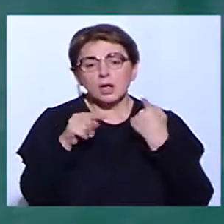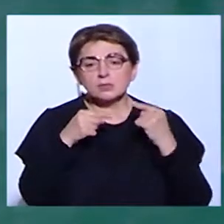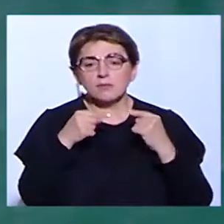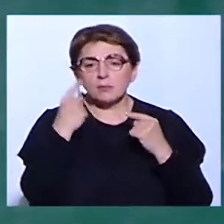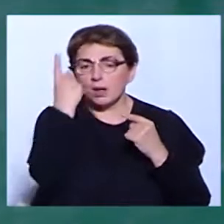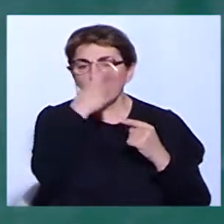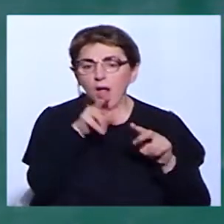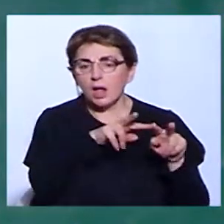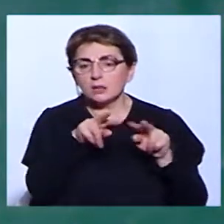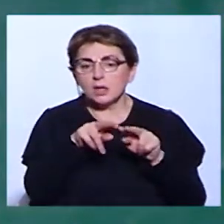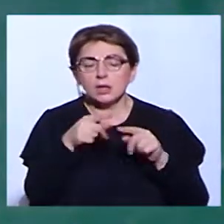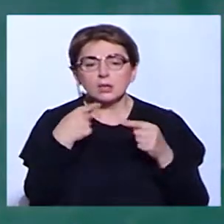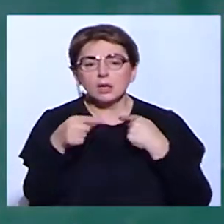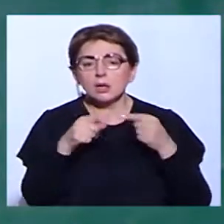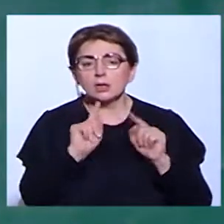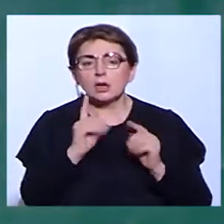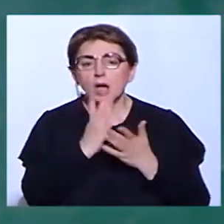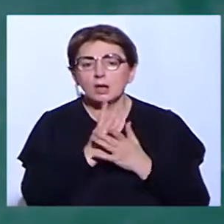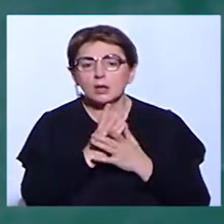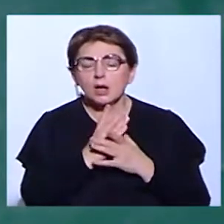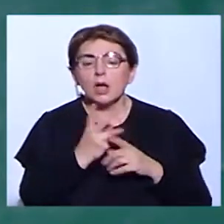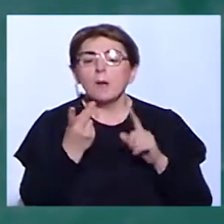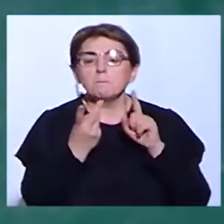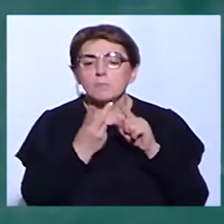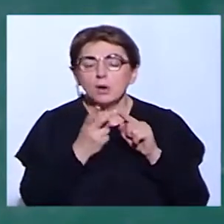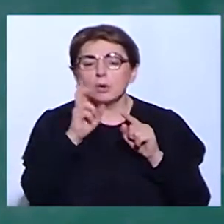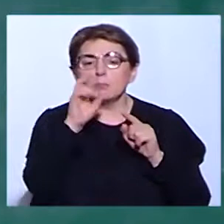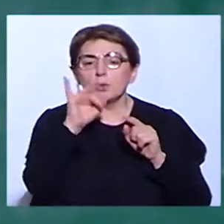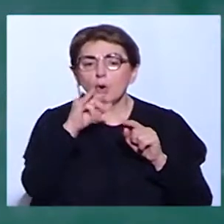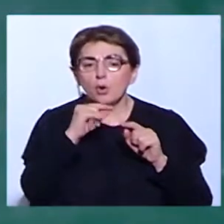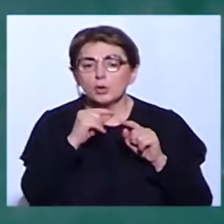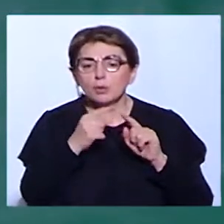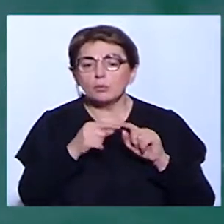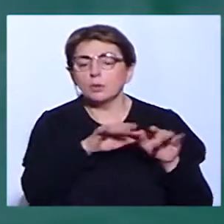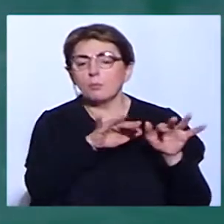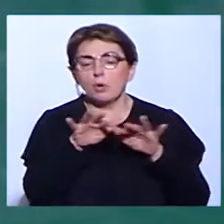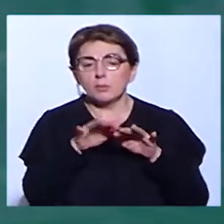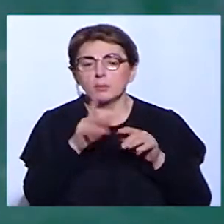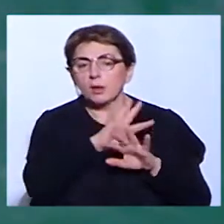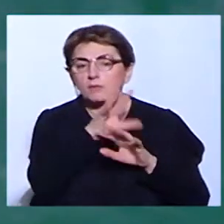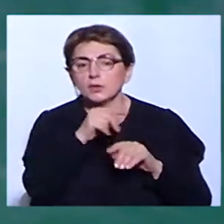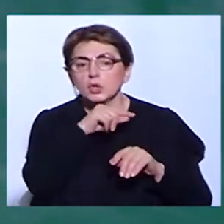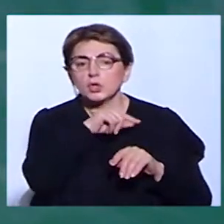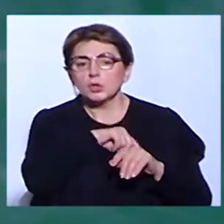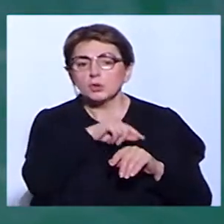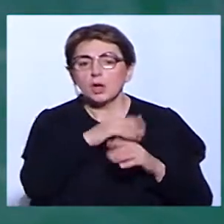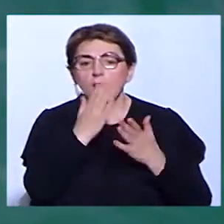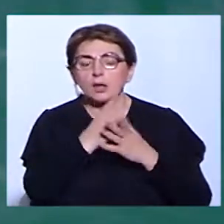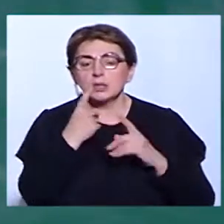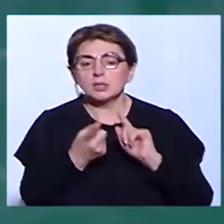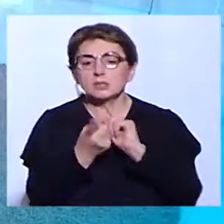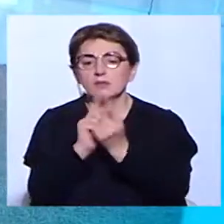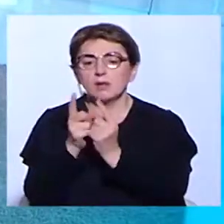ამ განსხვავებას იწვევს ასევე ბიოლოგიური პროცესი, რომელიც ყველა ცოცხალ ორგანიზმს ახასიათებს, ეს არის